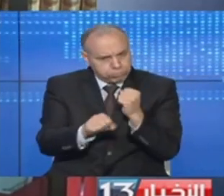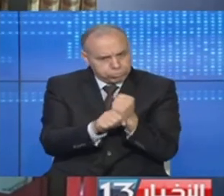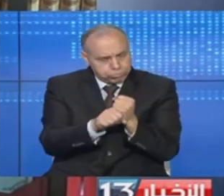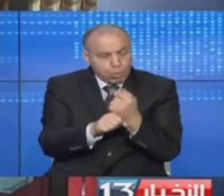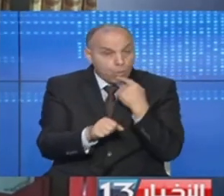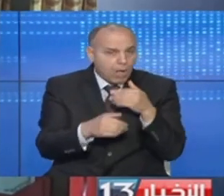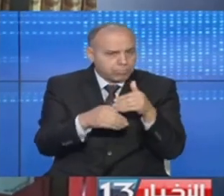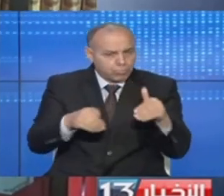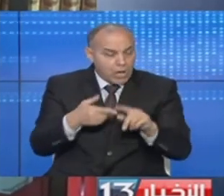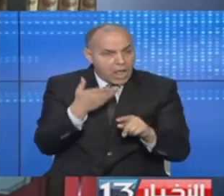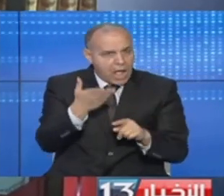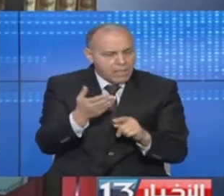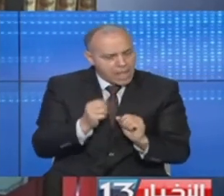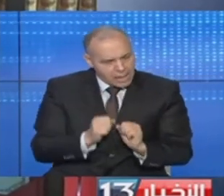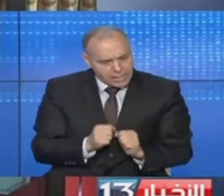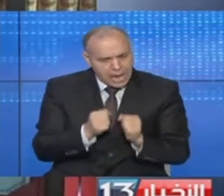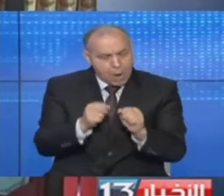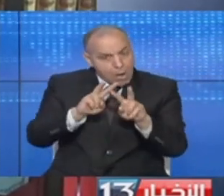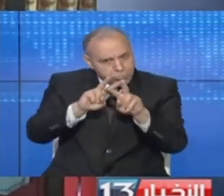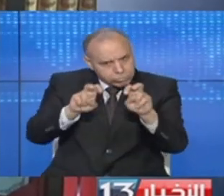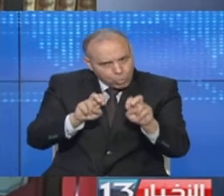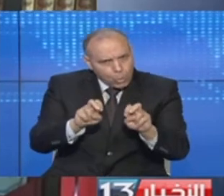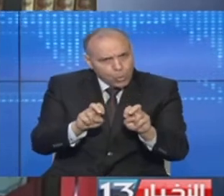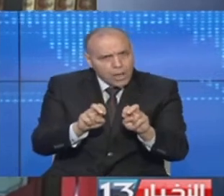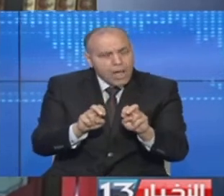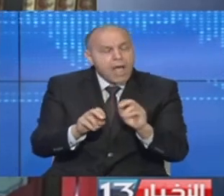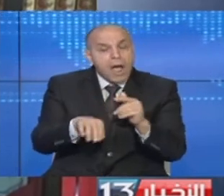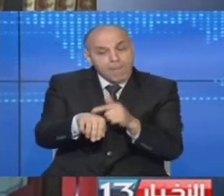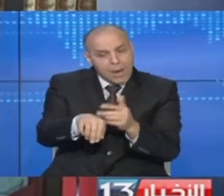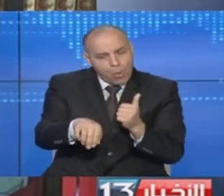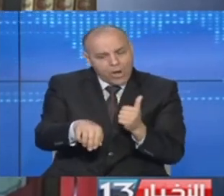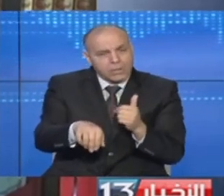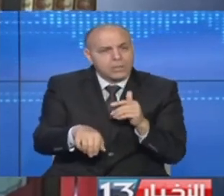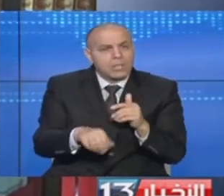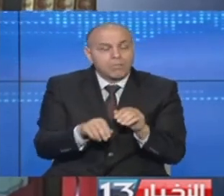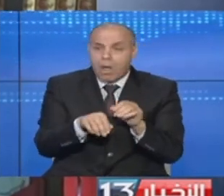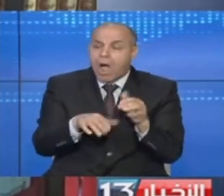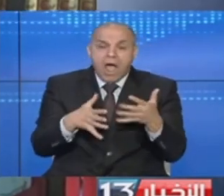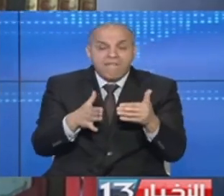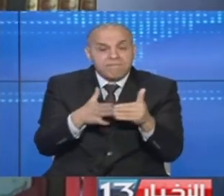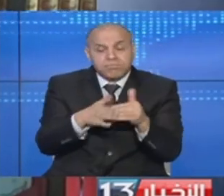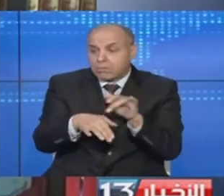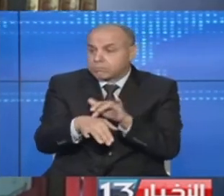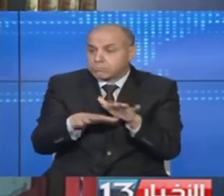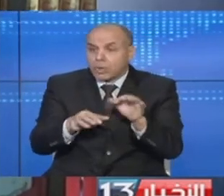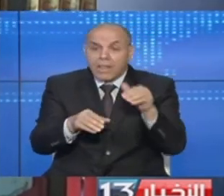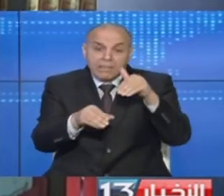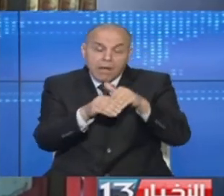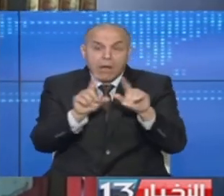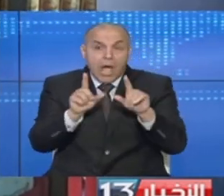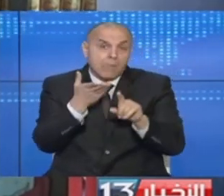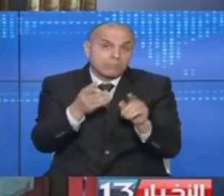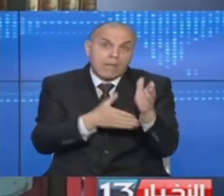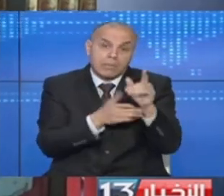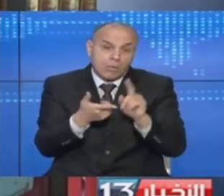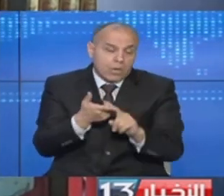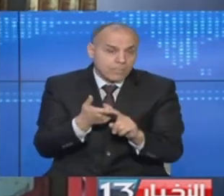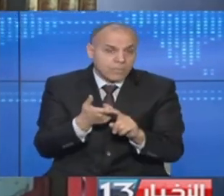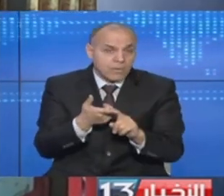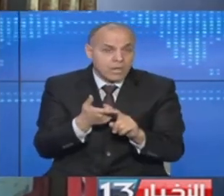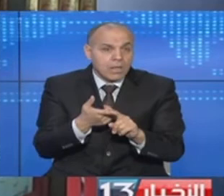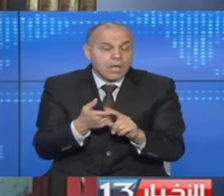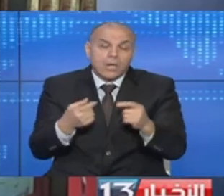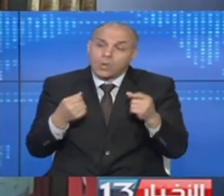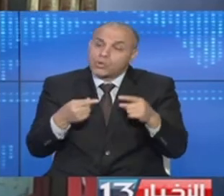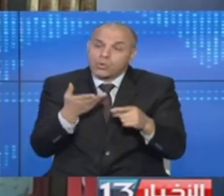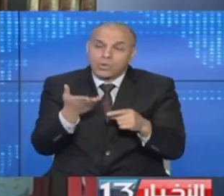منصبة أنه نحاول نتقصى بطريقة مبكرة باش ما تنتشرش العدوى في مؤسسة إعلام عمومي، ويجب